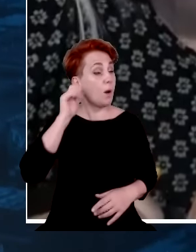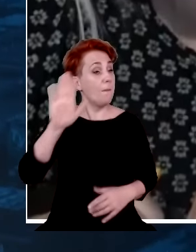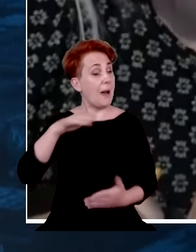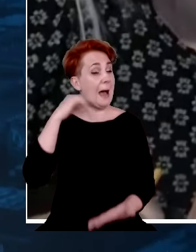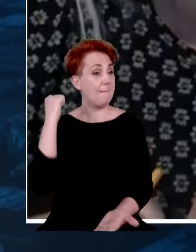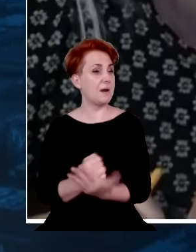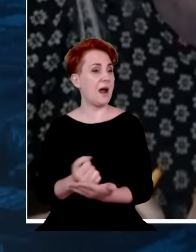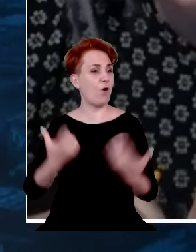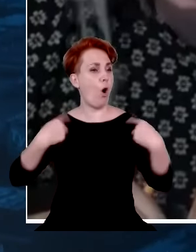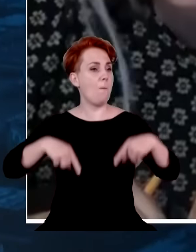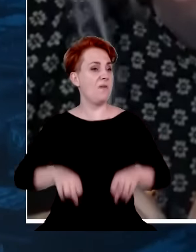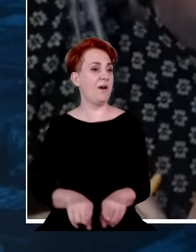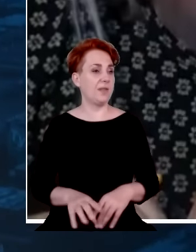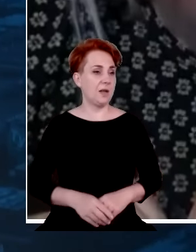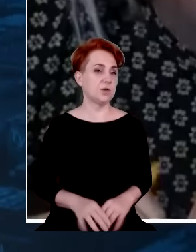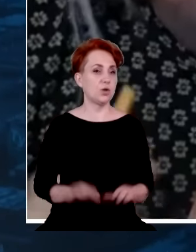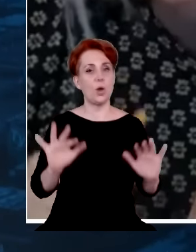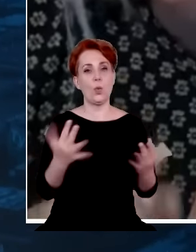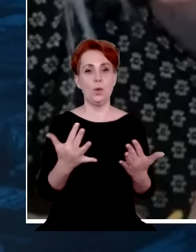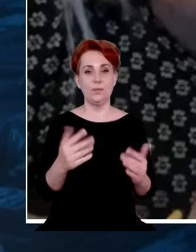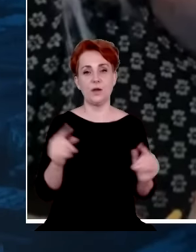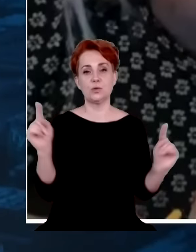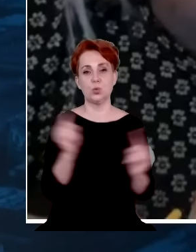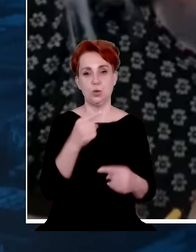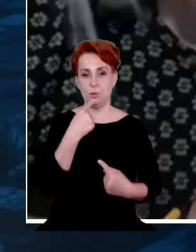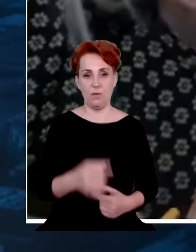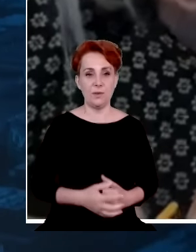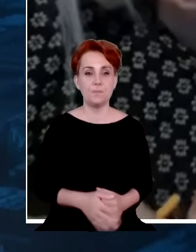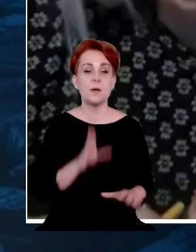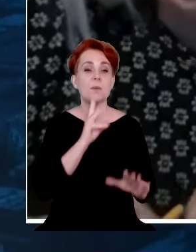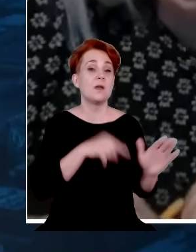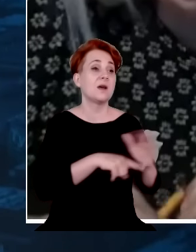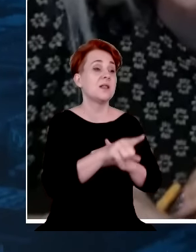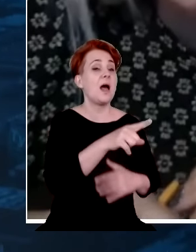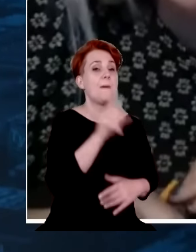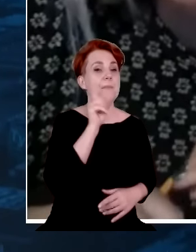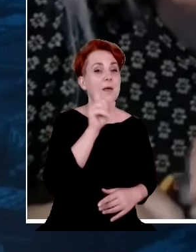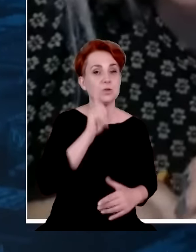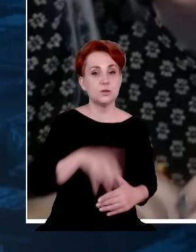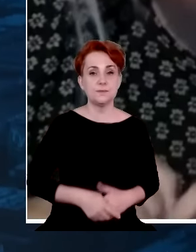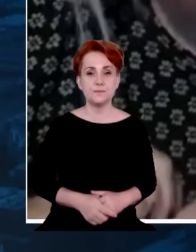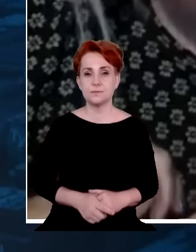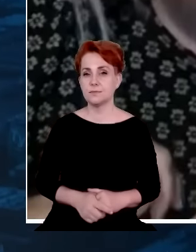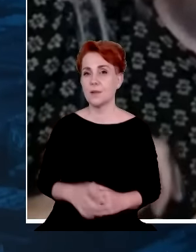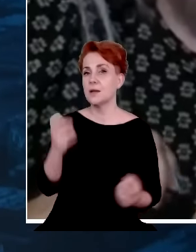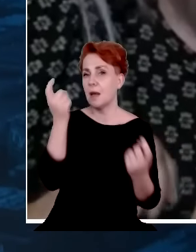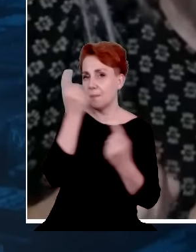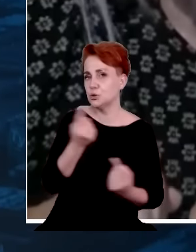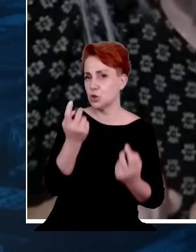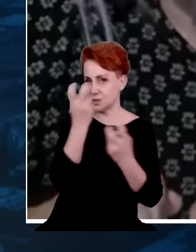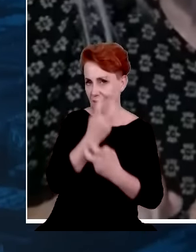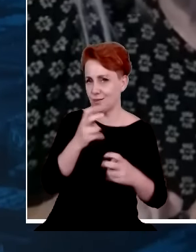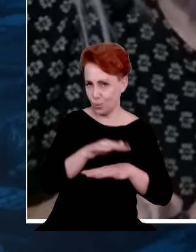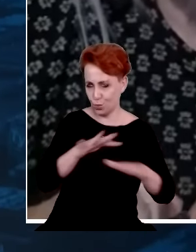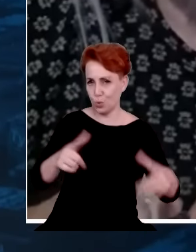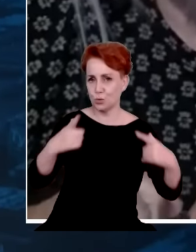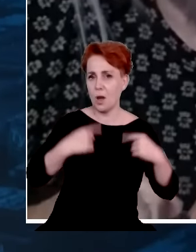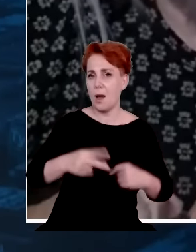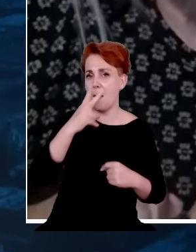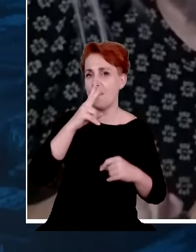obywatelskie No tak z grubsza to ujmując podobnie jak do mężczyzn No toie myślę że zainteresowanie byłoby duże patrząc też na liczbę